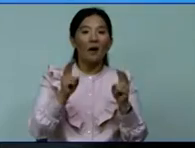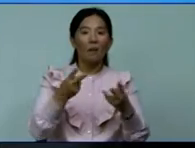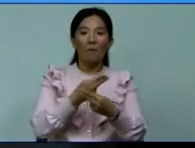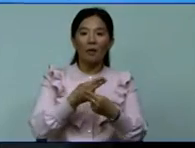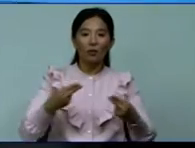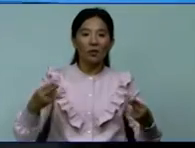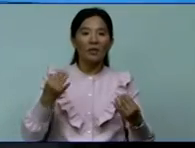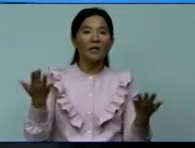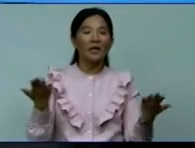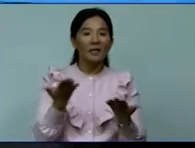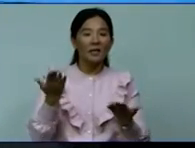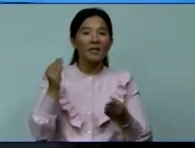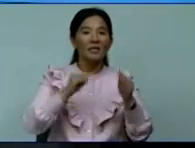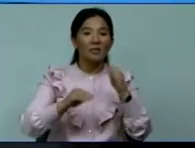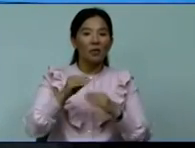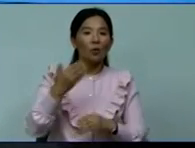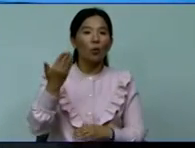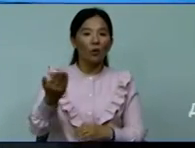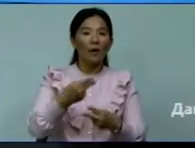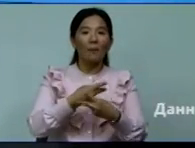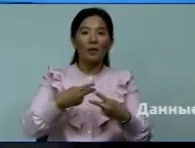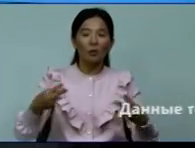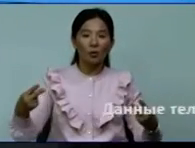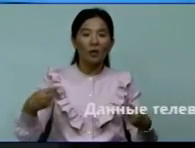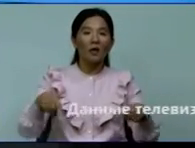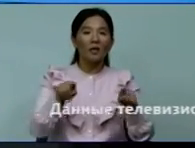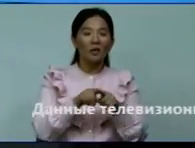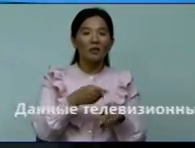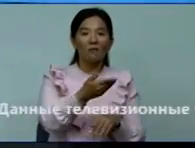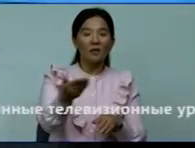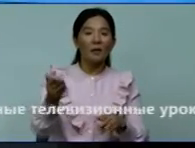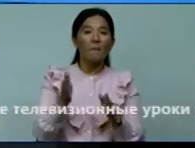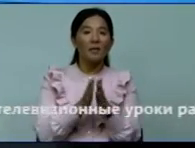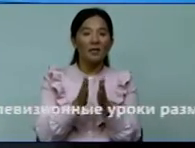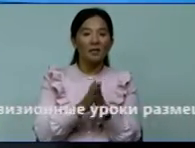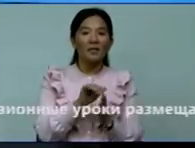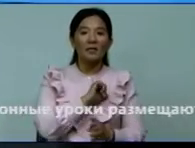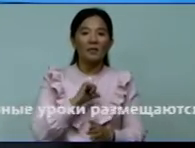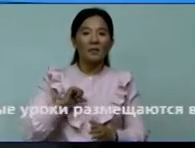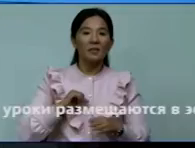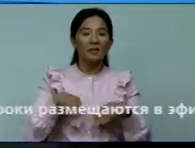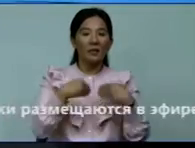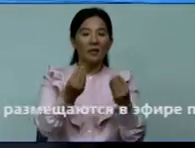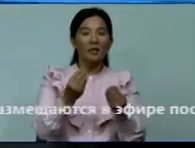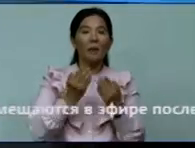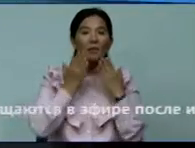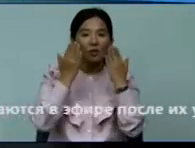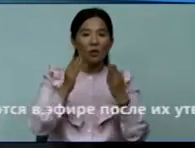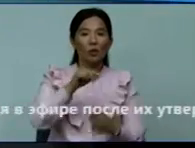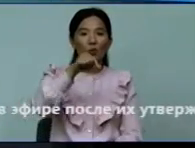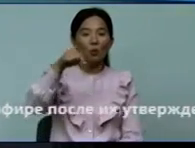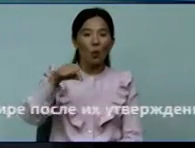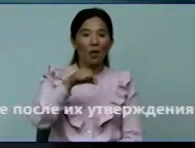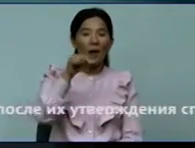какие соединения он образует. Также я вас просила самостоятельно прочитать соли